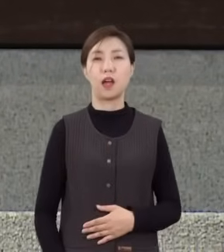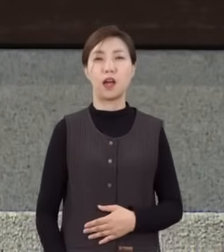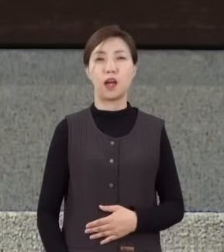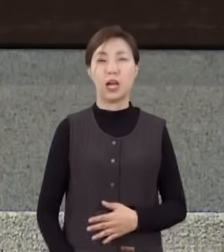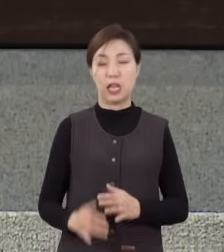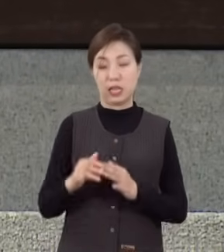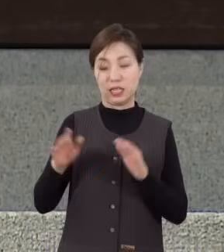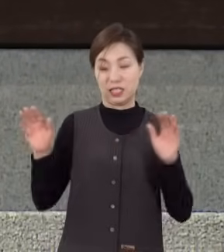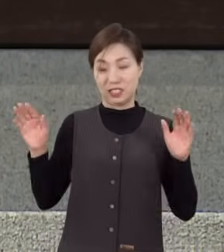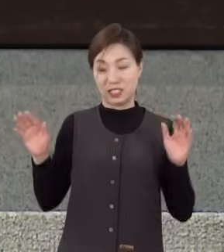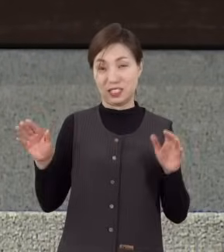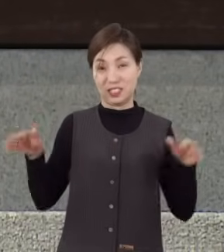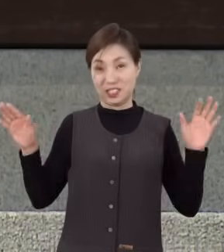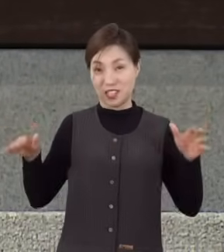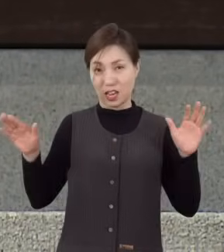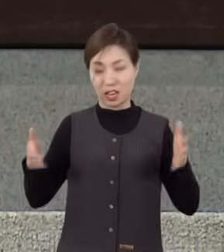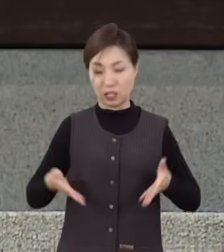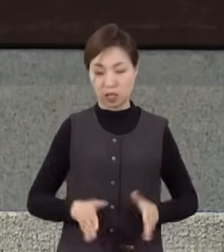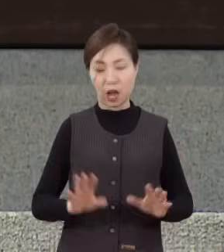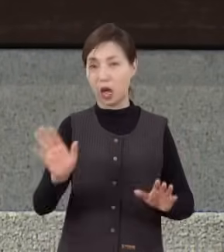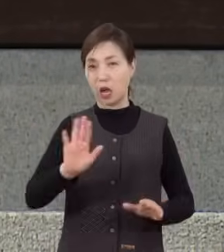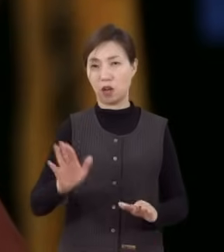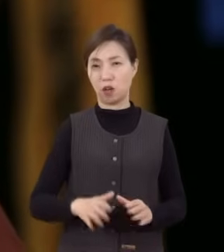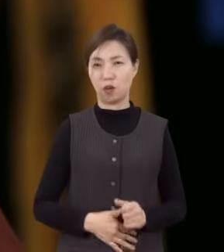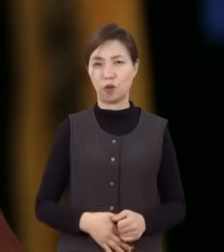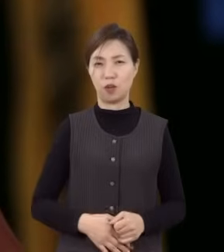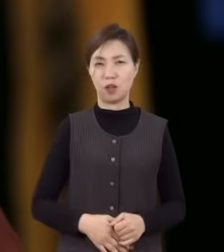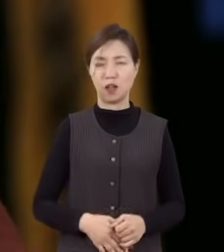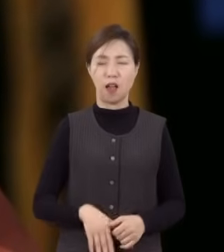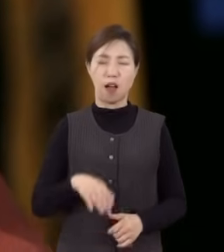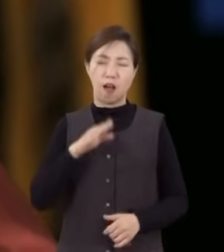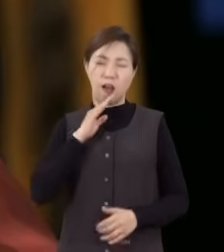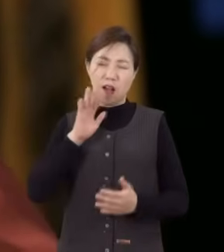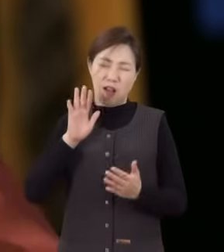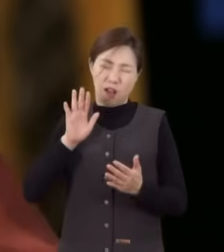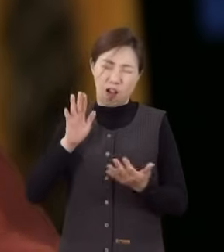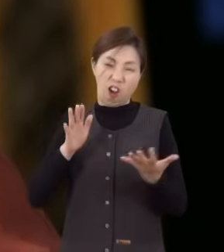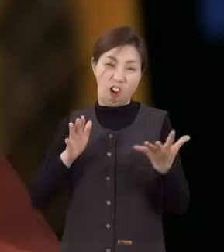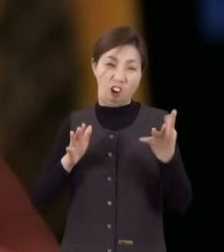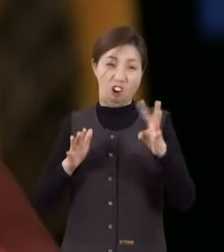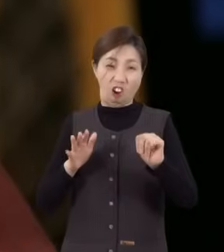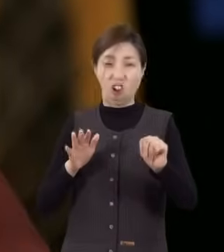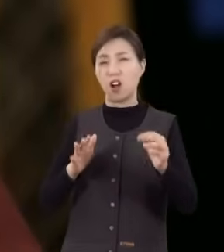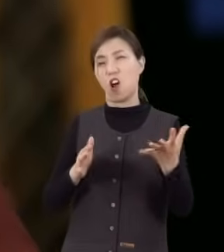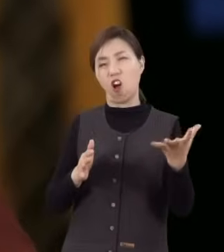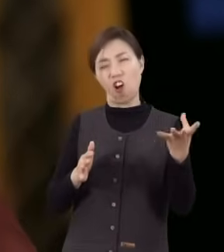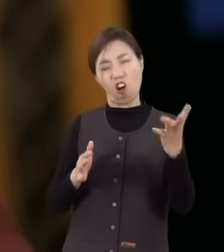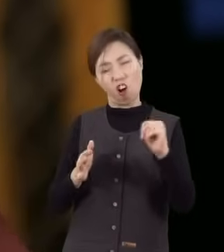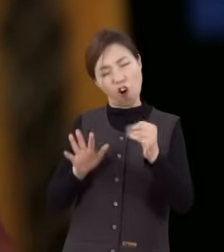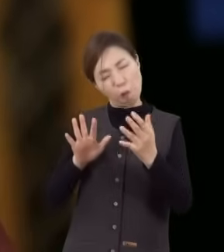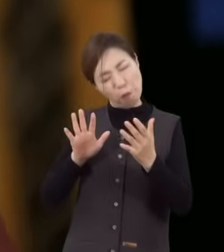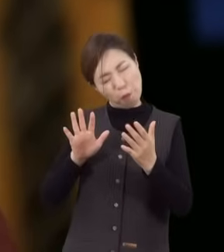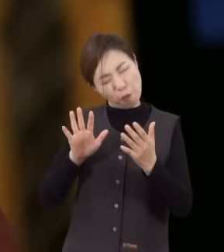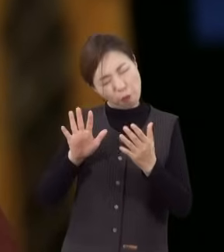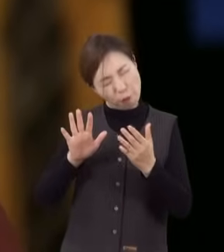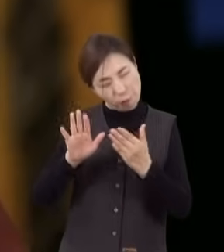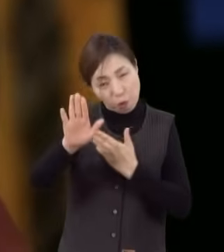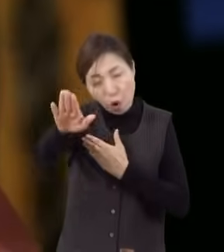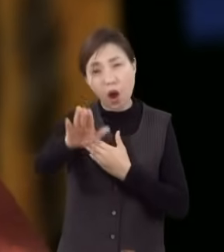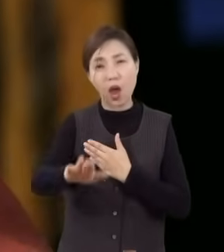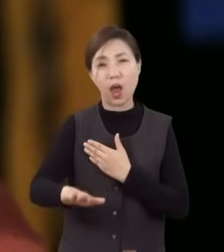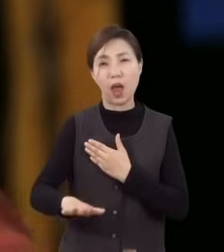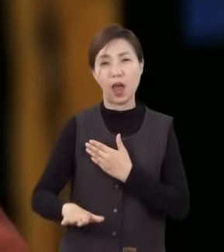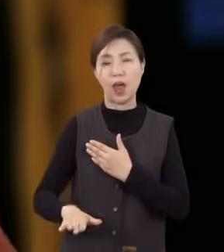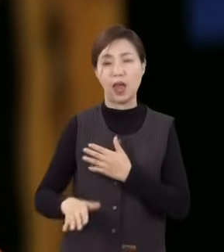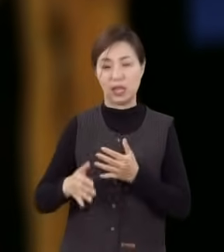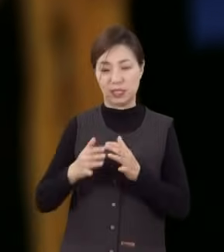드디어 비둘기 몸에서 벗어난대요. 헤아릴 수 없는 억겁의 세월이 지난 뒤에 비둘기 몸에서